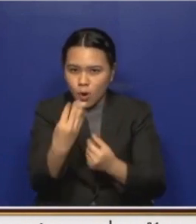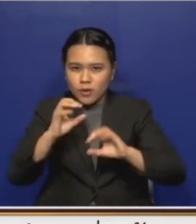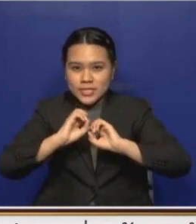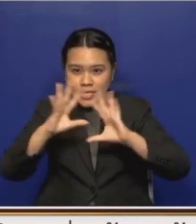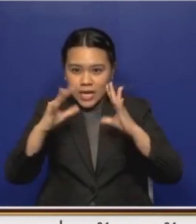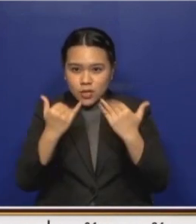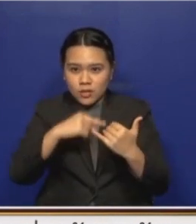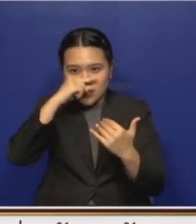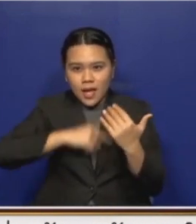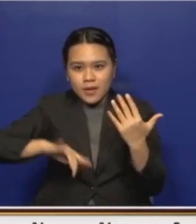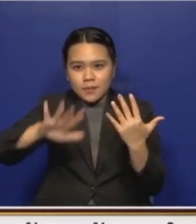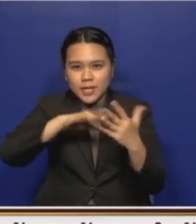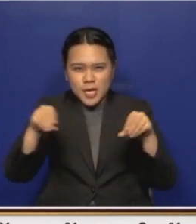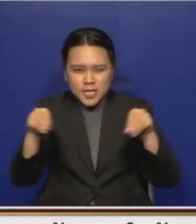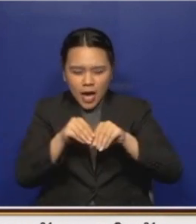นต่อไปครับ